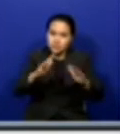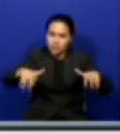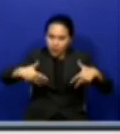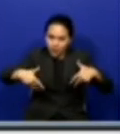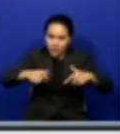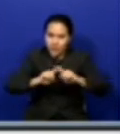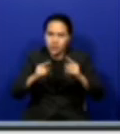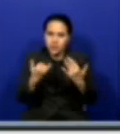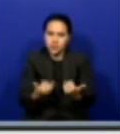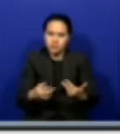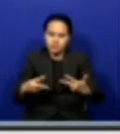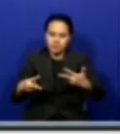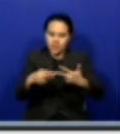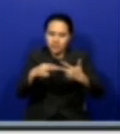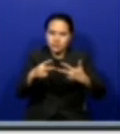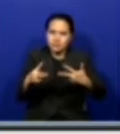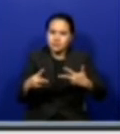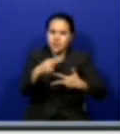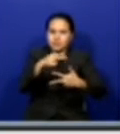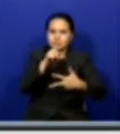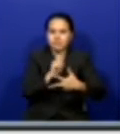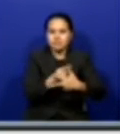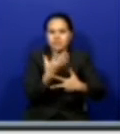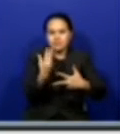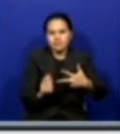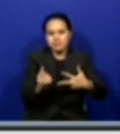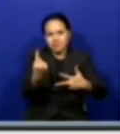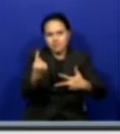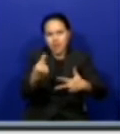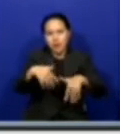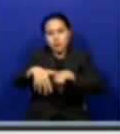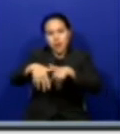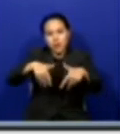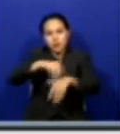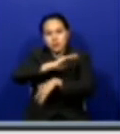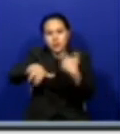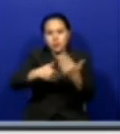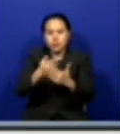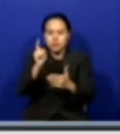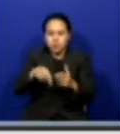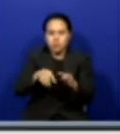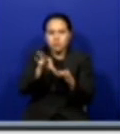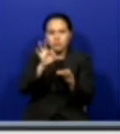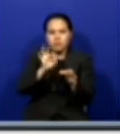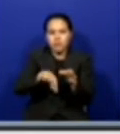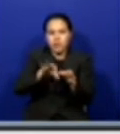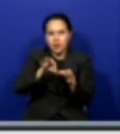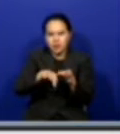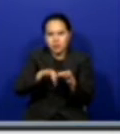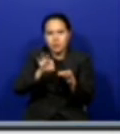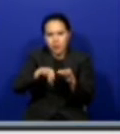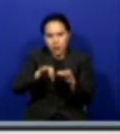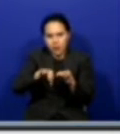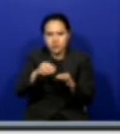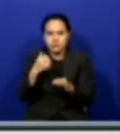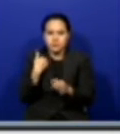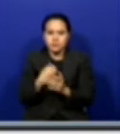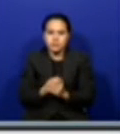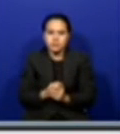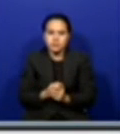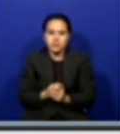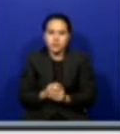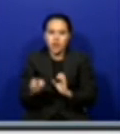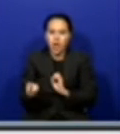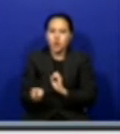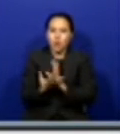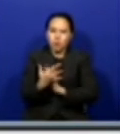ตัดออกไปในเรื่องที่จะต้องประชาชนทุกคนต้องประหยัด ครับ ครับ นี่ก็คือผลกระทบตรงๆนะ